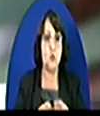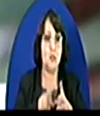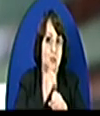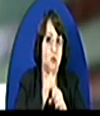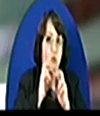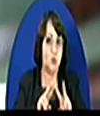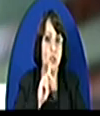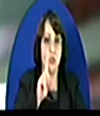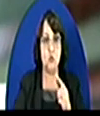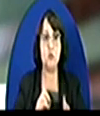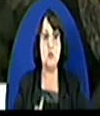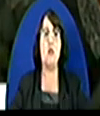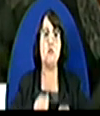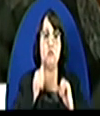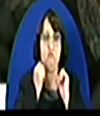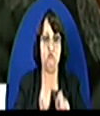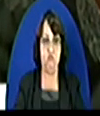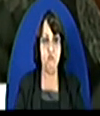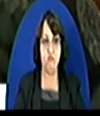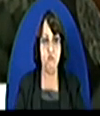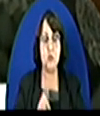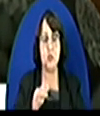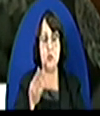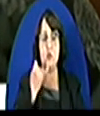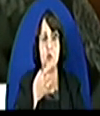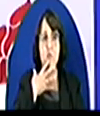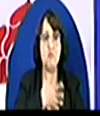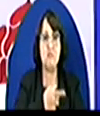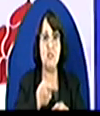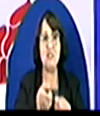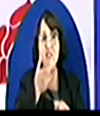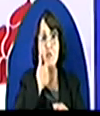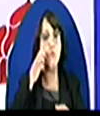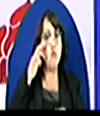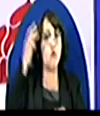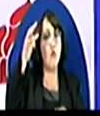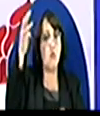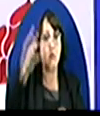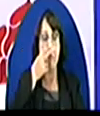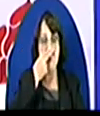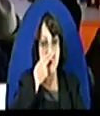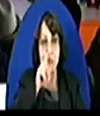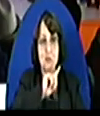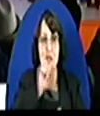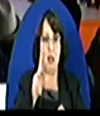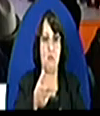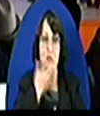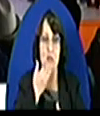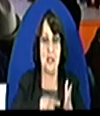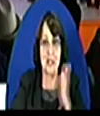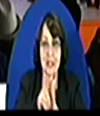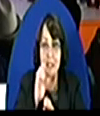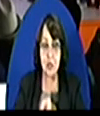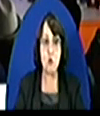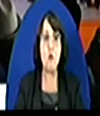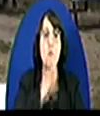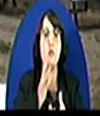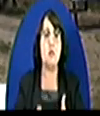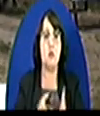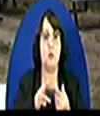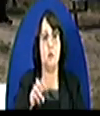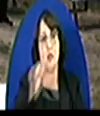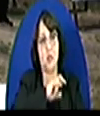илүү сайжруулах чиглэл байгаа юм. Тиймээс биелэлшгүй мөрөөдлийн залт огт байхгүй учраас эхэлснээ дуусахад нь дэмжлэг болж Монгол Ардын намыг